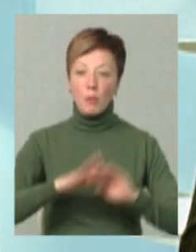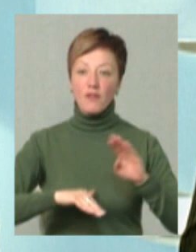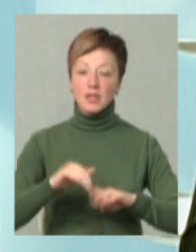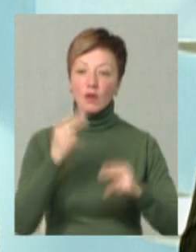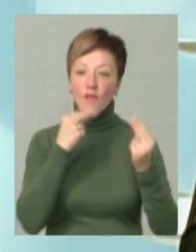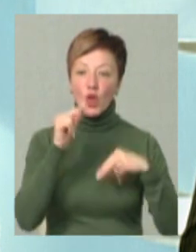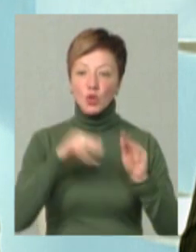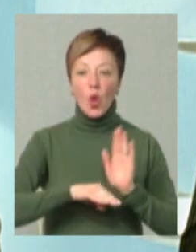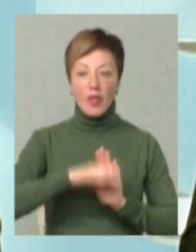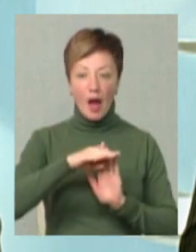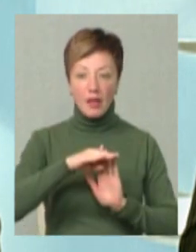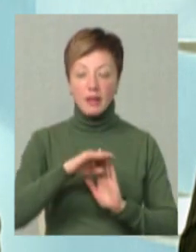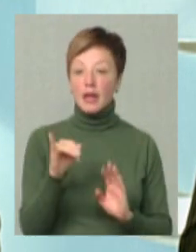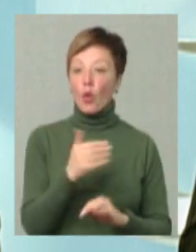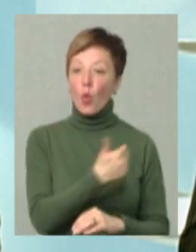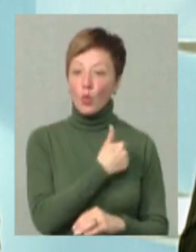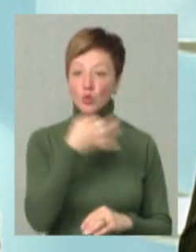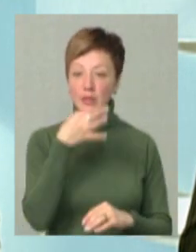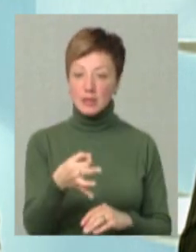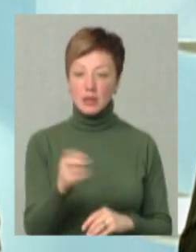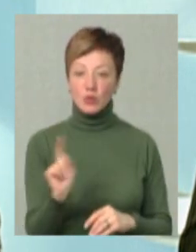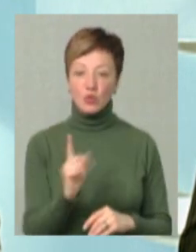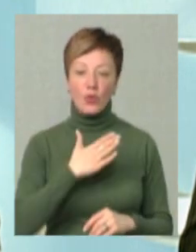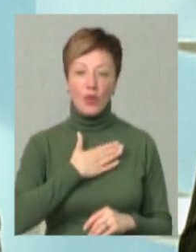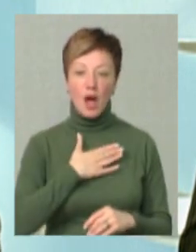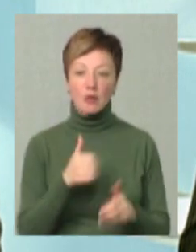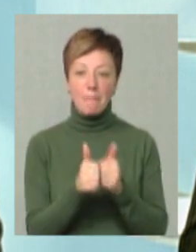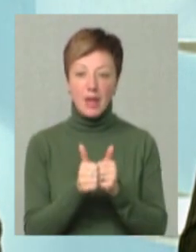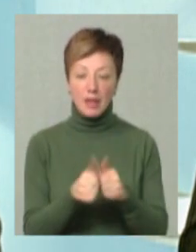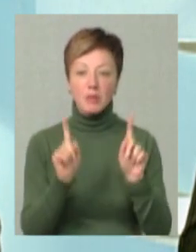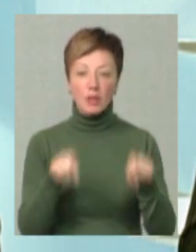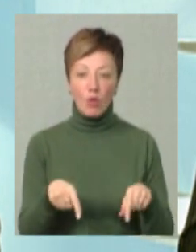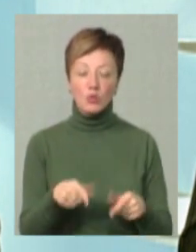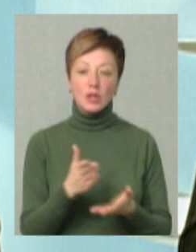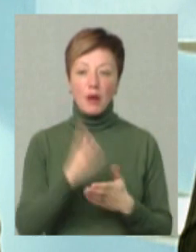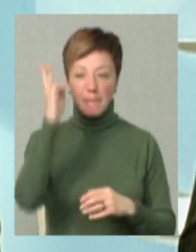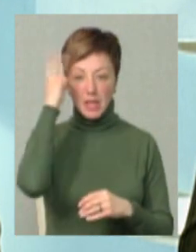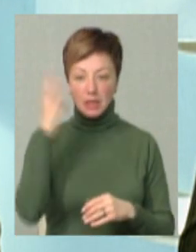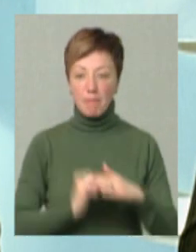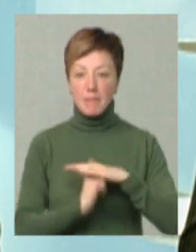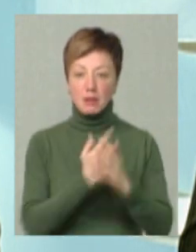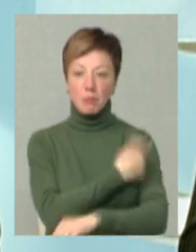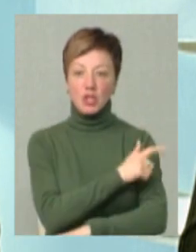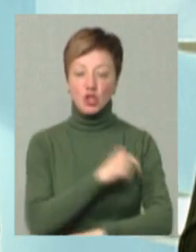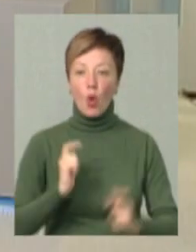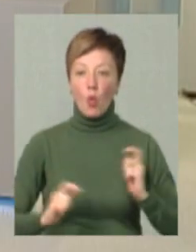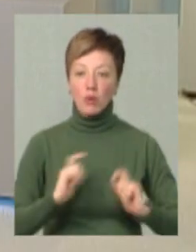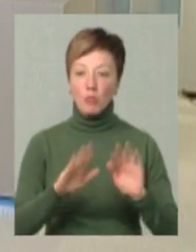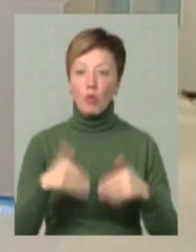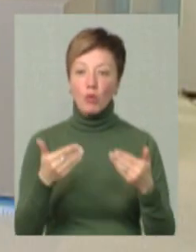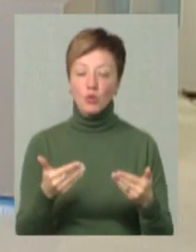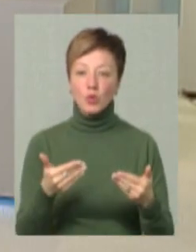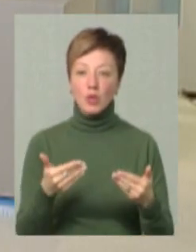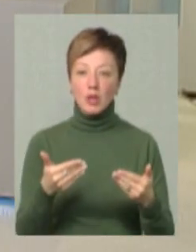професійного вдосконалення. І хочу сказати, що нашими партнерами також виступило Хмельницький базовий медичний коледж, який